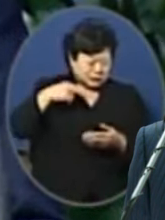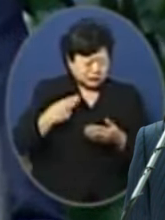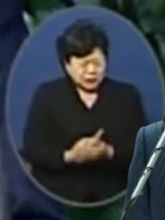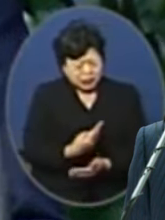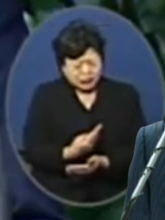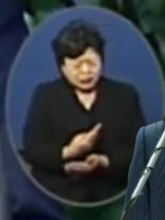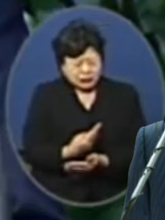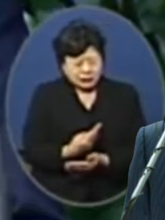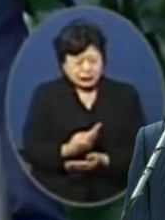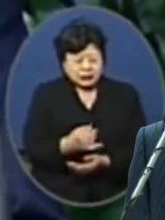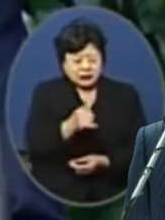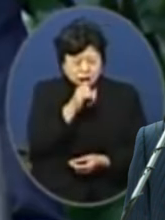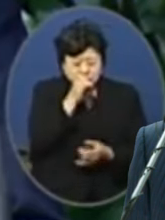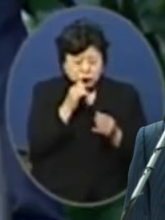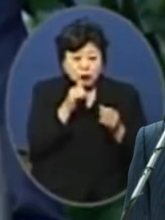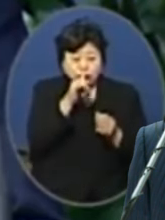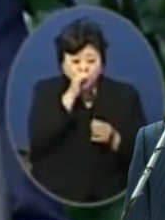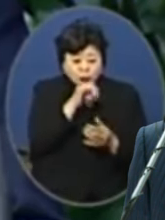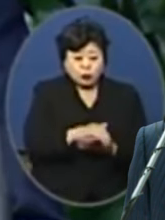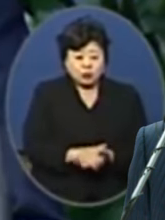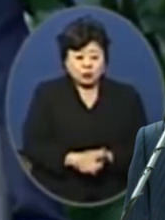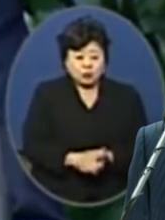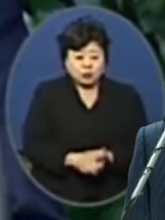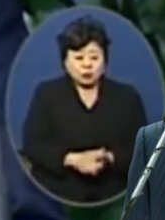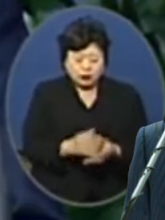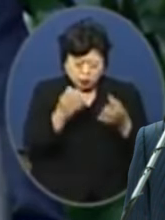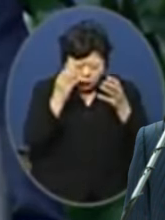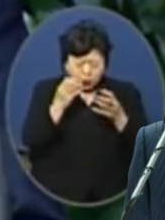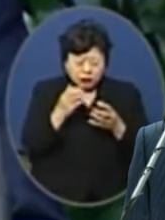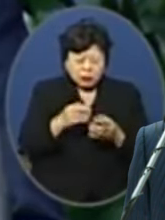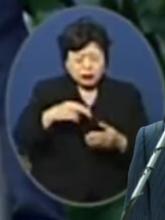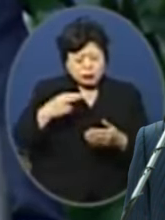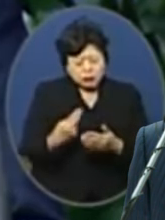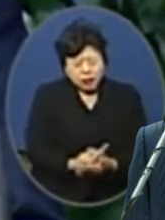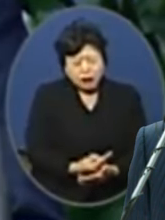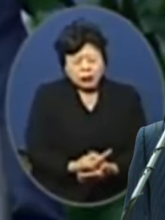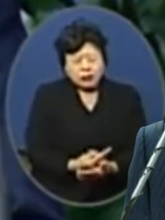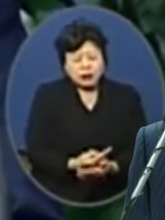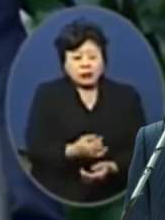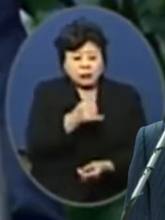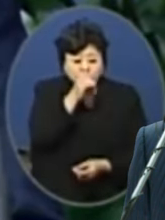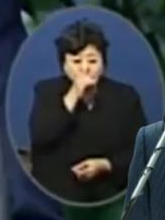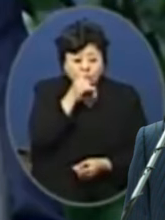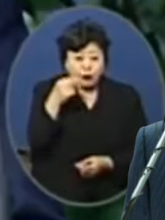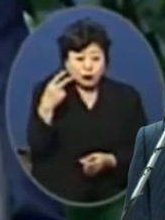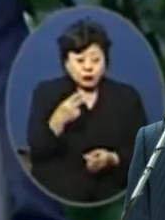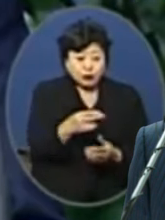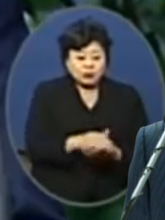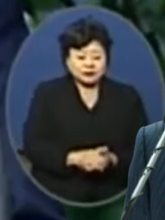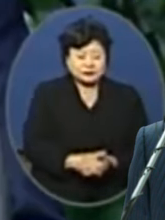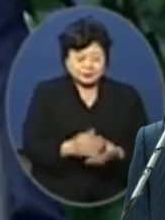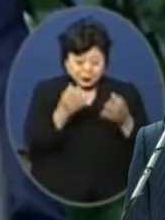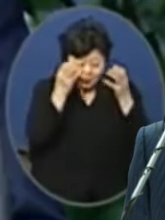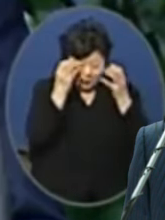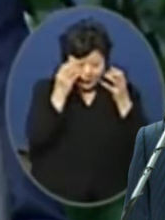걸림돌이 되는 사람이 있습니다 혼에 걸려서 넘어지는 걸림돌이 되기도 하고